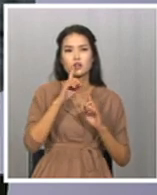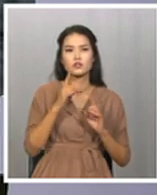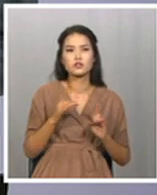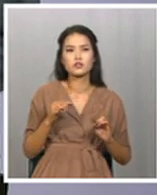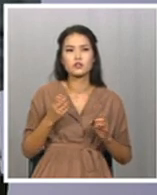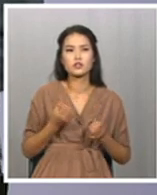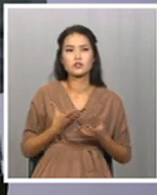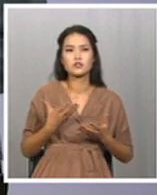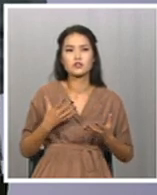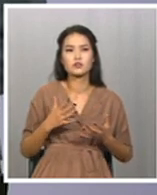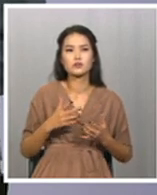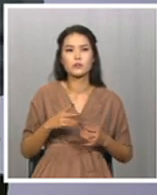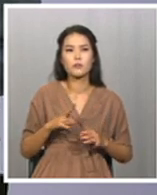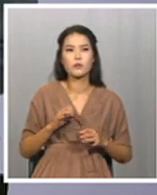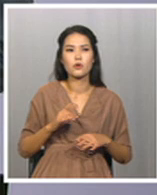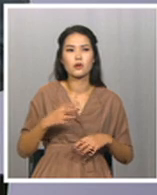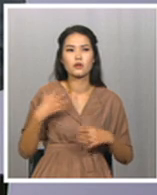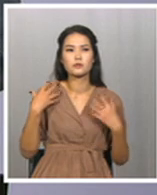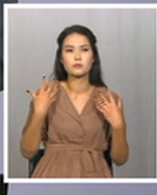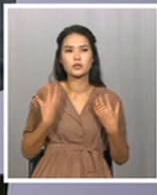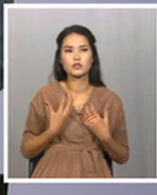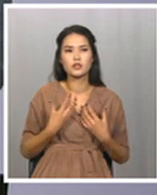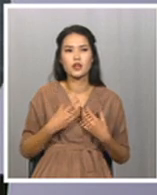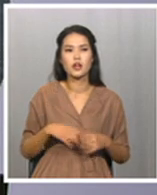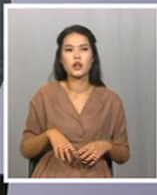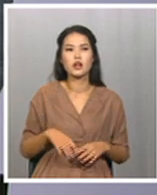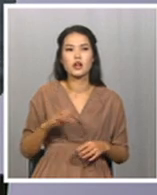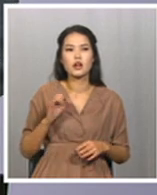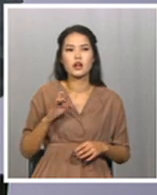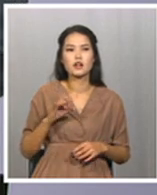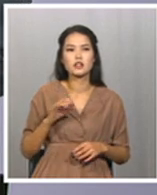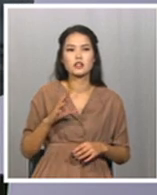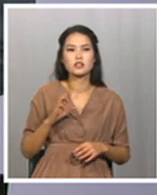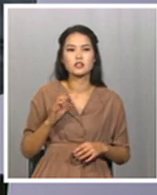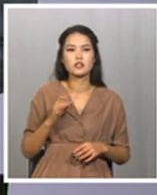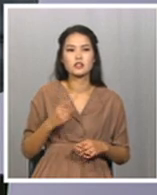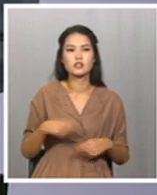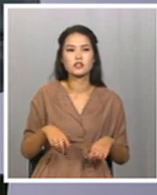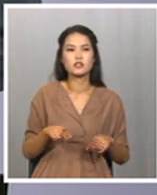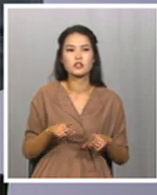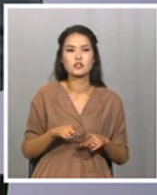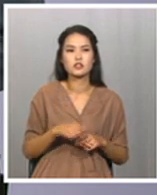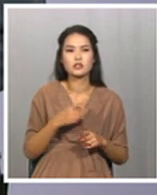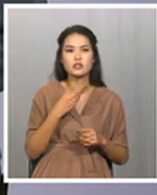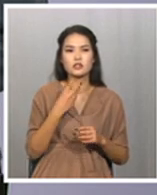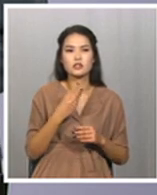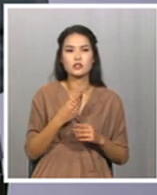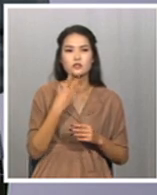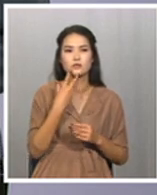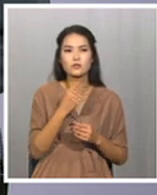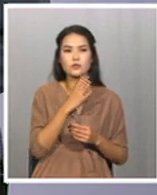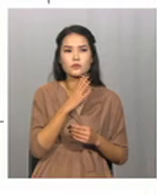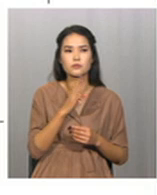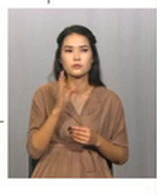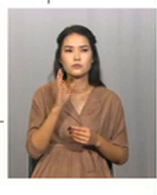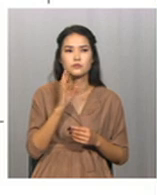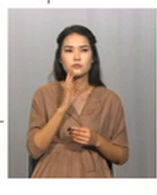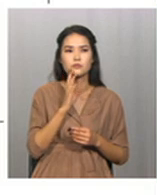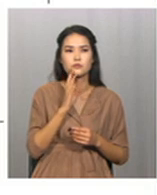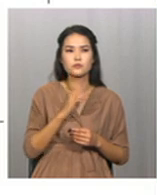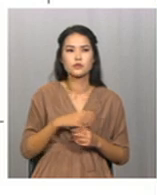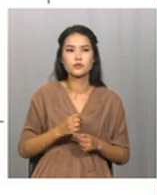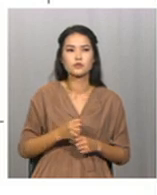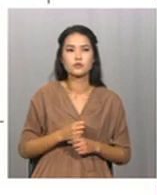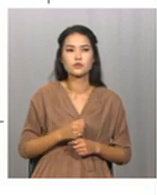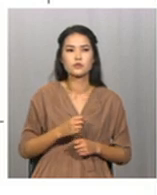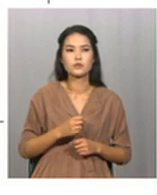Очаровательные с покатостью плечи. Она была похожа на свою мать, красавицу-англичанку.